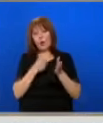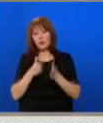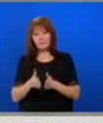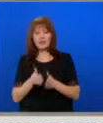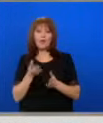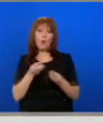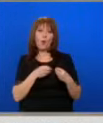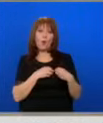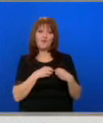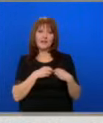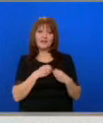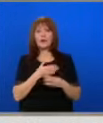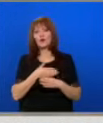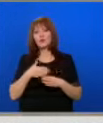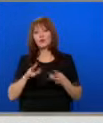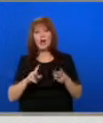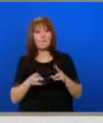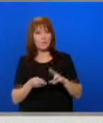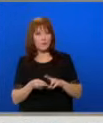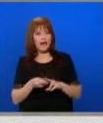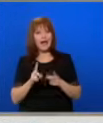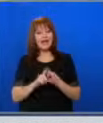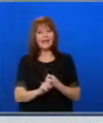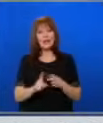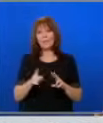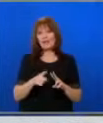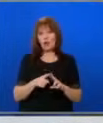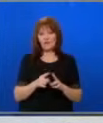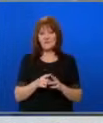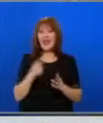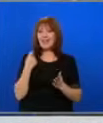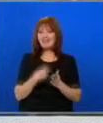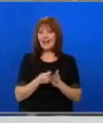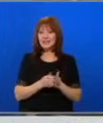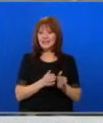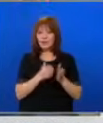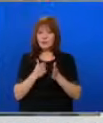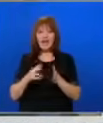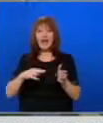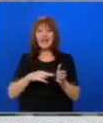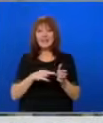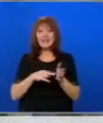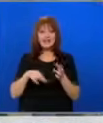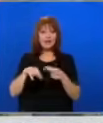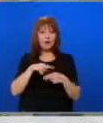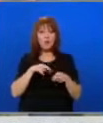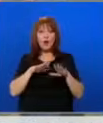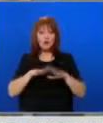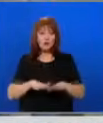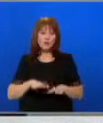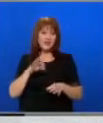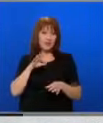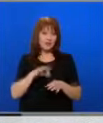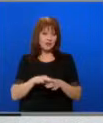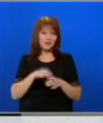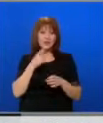се председателя на Продължаваме промяната Демократична България Кирил Петков. Таксата беше отменена в енергийната комисия, но остава гласуване в пленарната